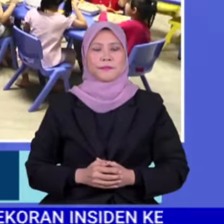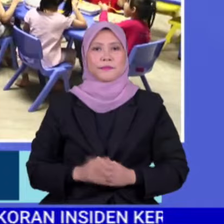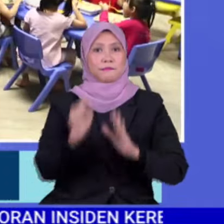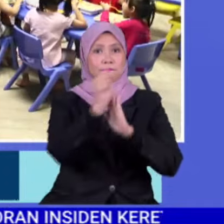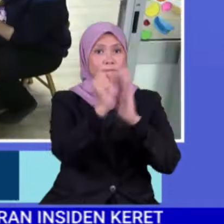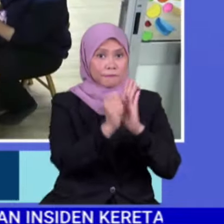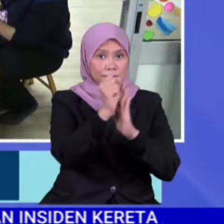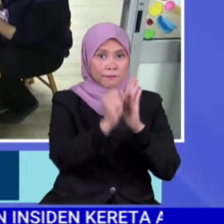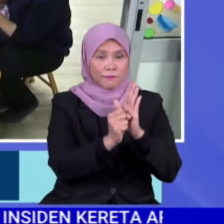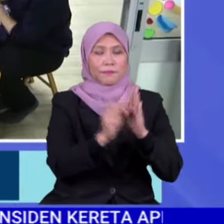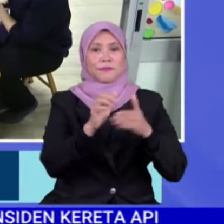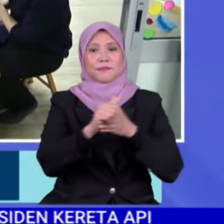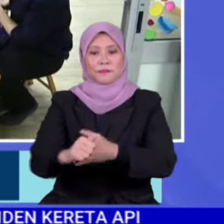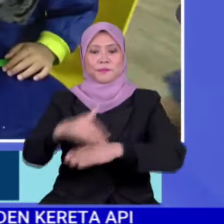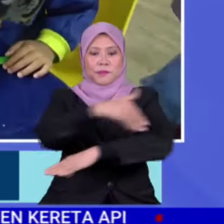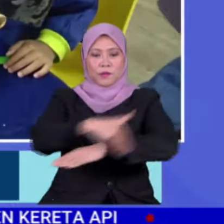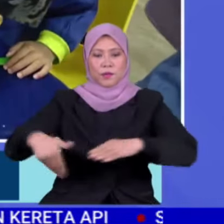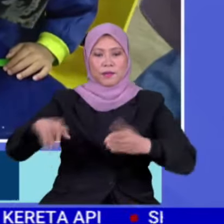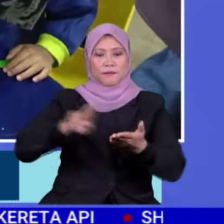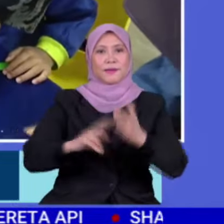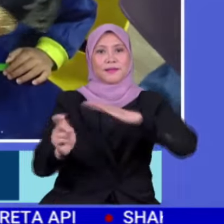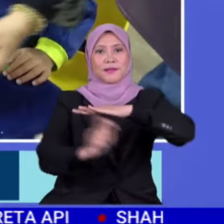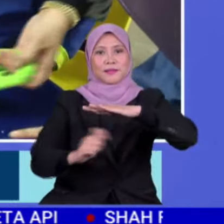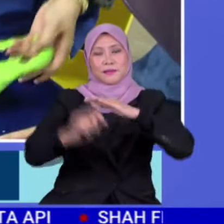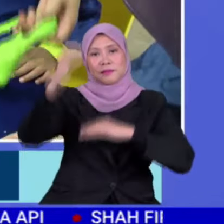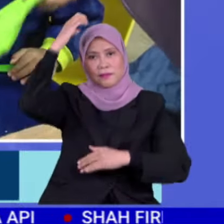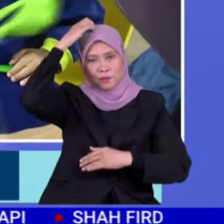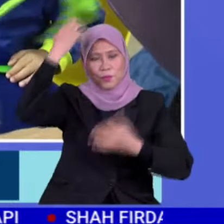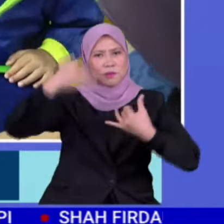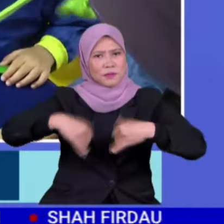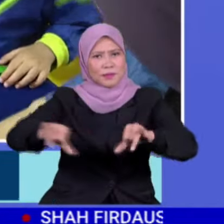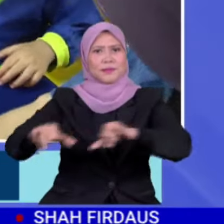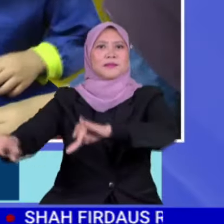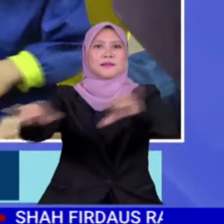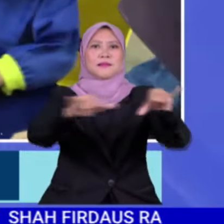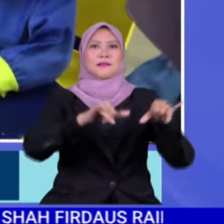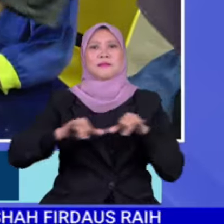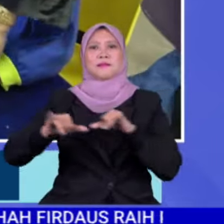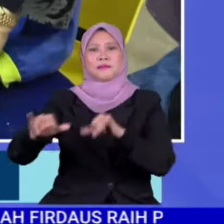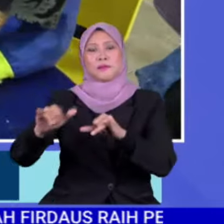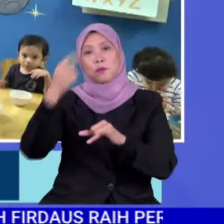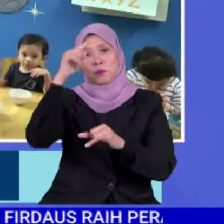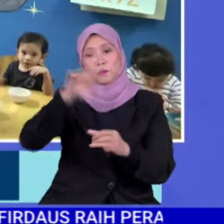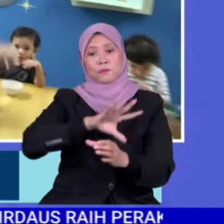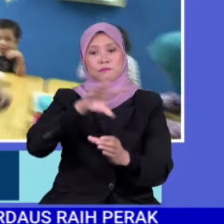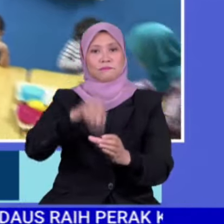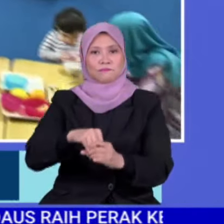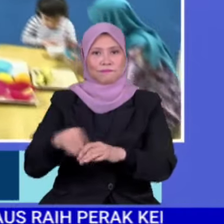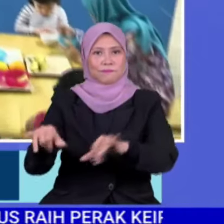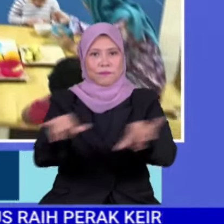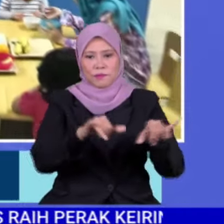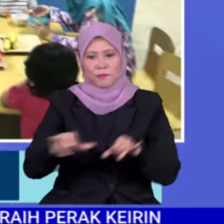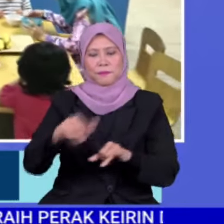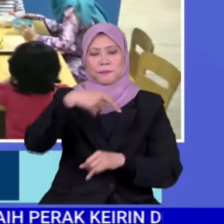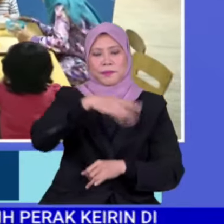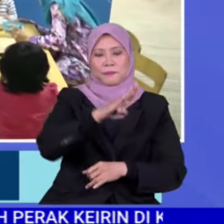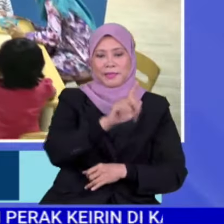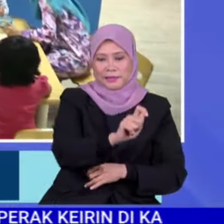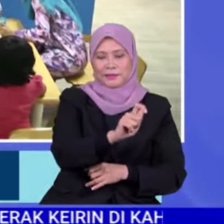Syarat dan garis panduan pendaftaran taska di Selangor sedang diselaras. Inisiatif membabitkan penyeragaman antara